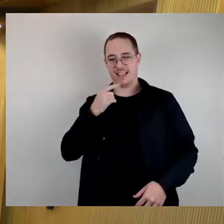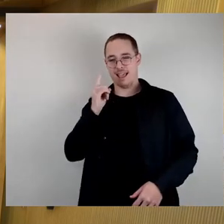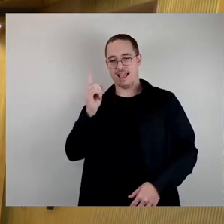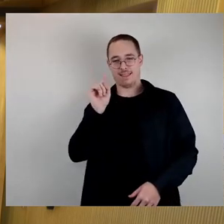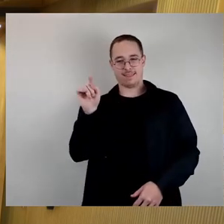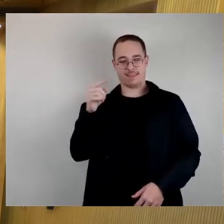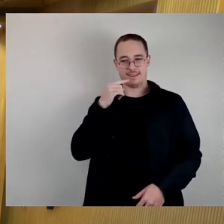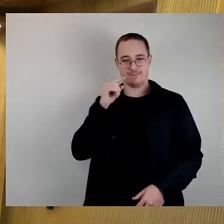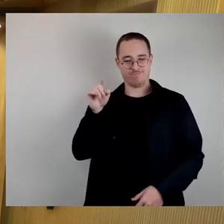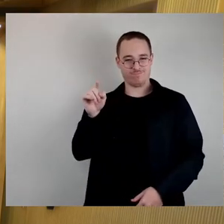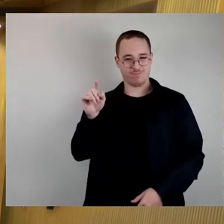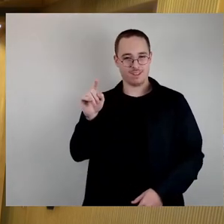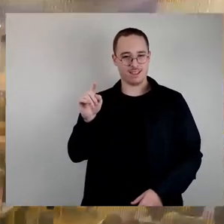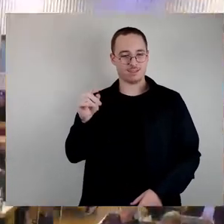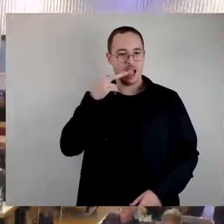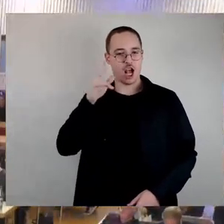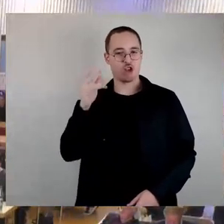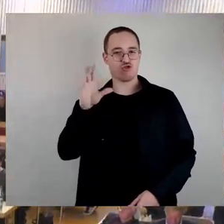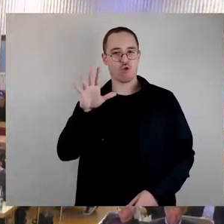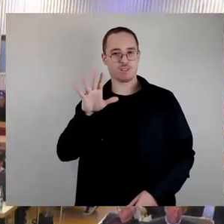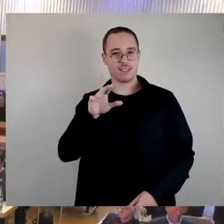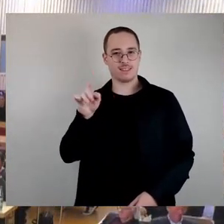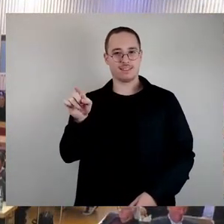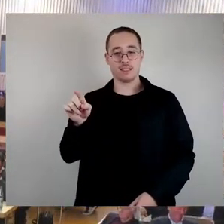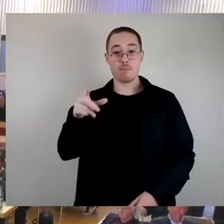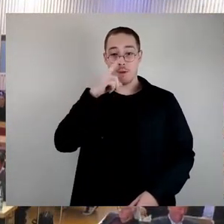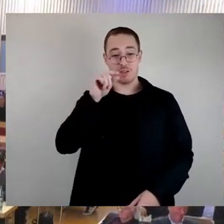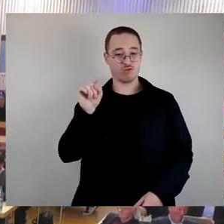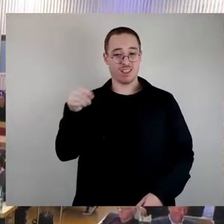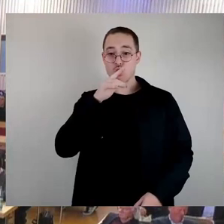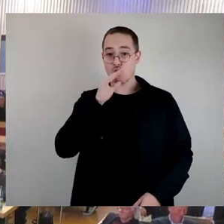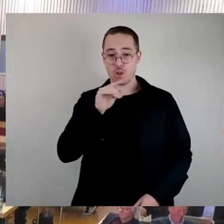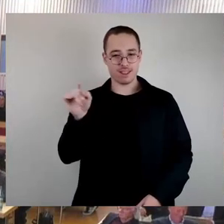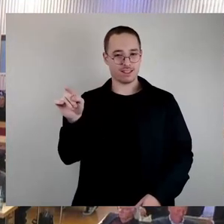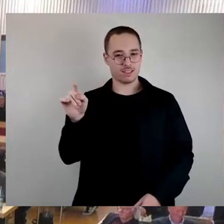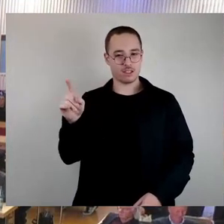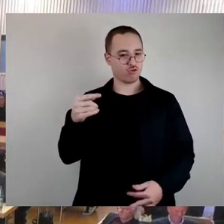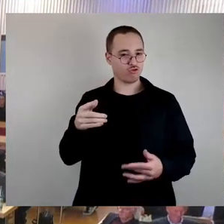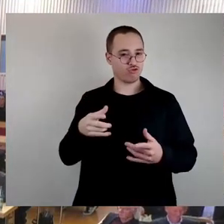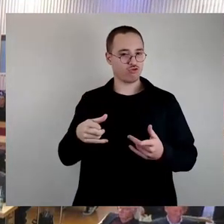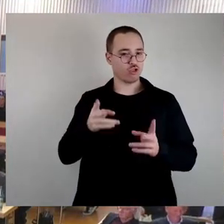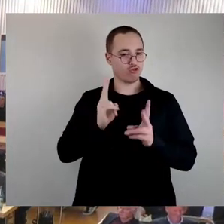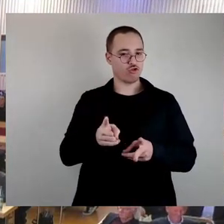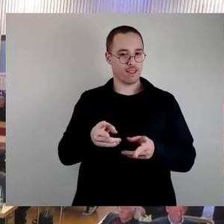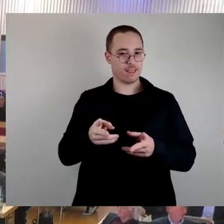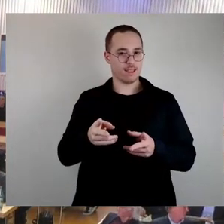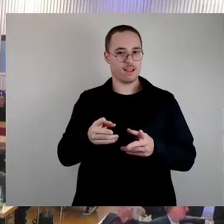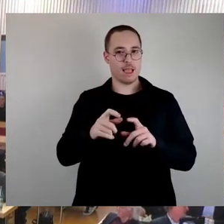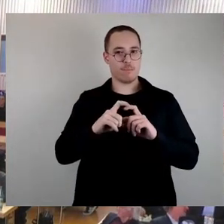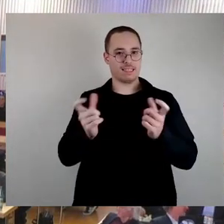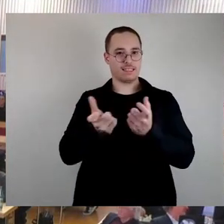nicht votiert worden im Stadtbezirksbeirat. In Pieschen ist noch nicht votiert worden im Stadtbezirksbeirat.